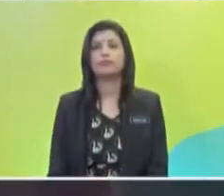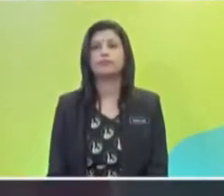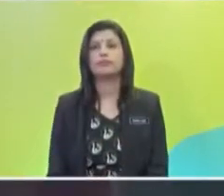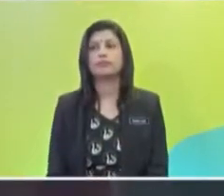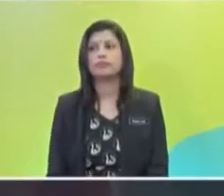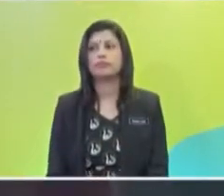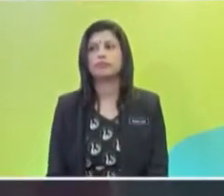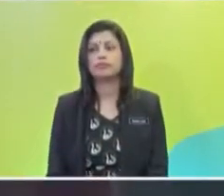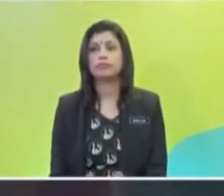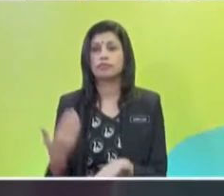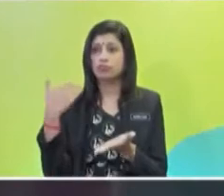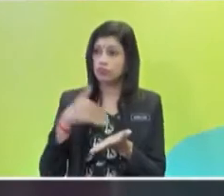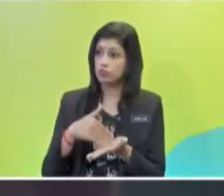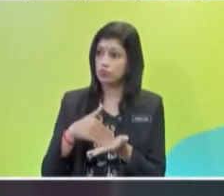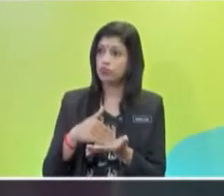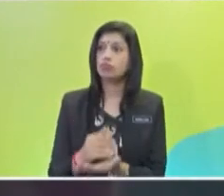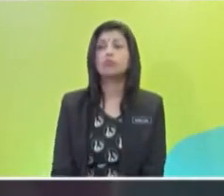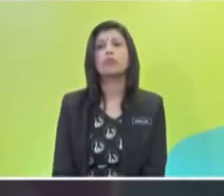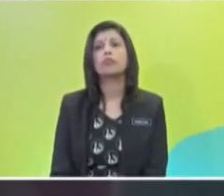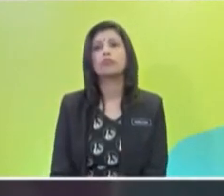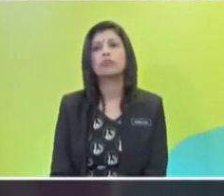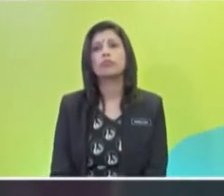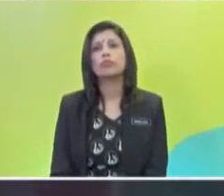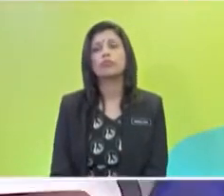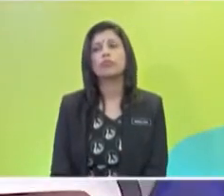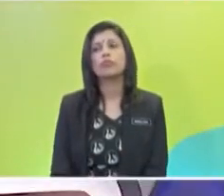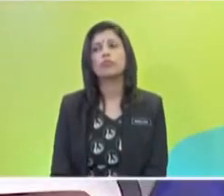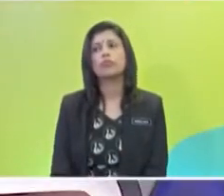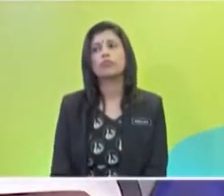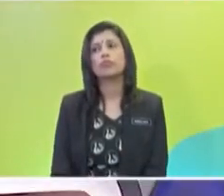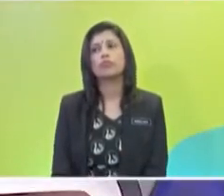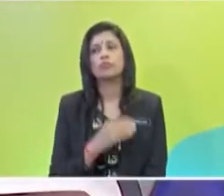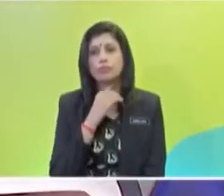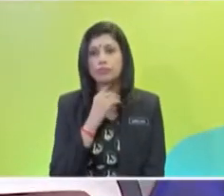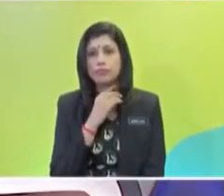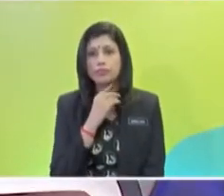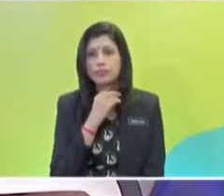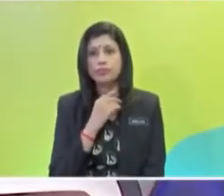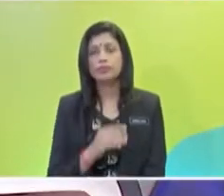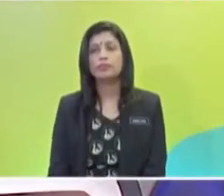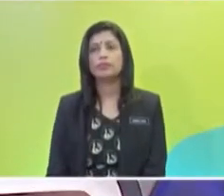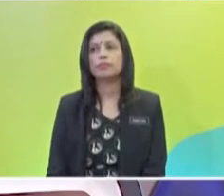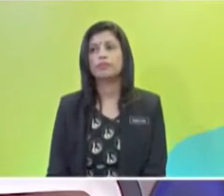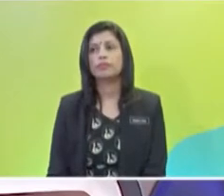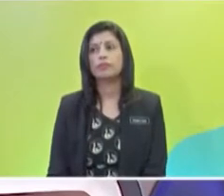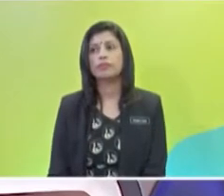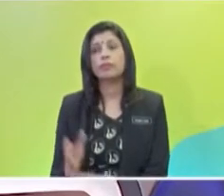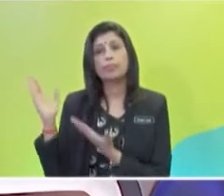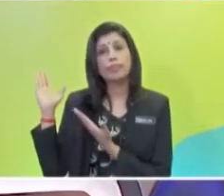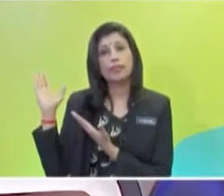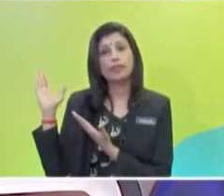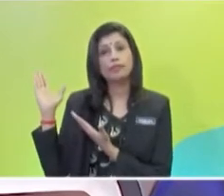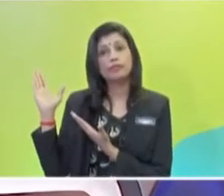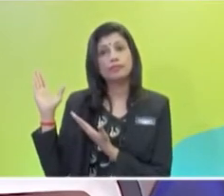lihat menu yang seterusnya. Okey, banyak juga menu dekat kafe cikgu ya. Okey, seterusnya